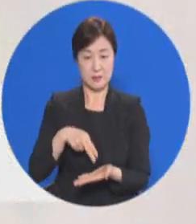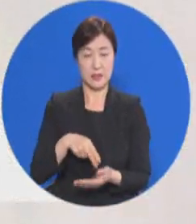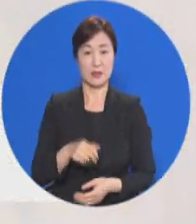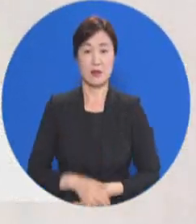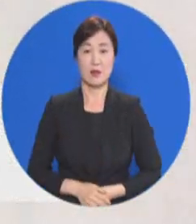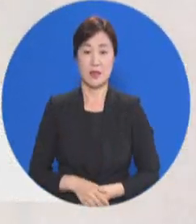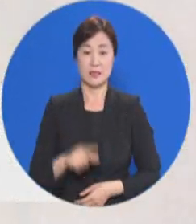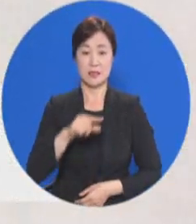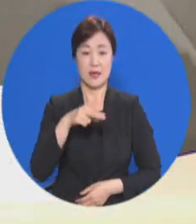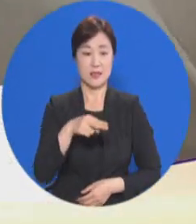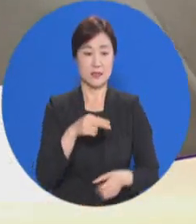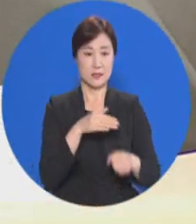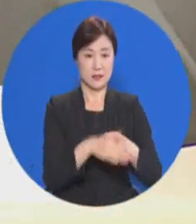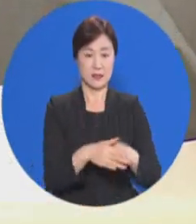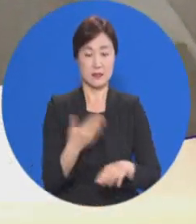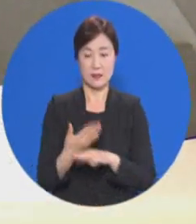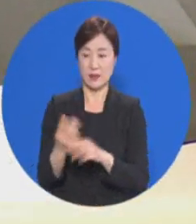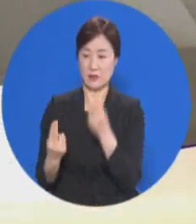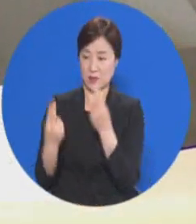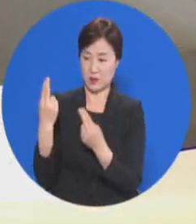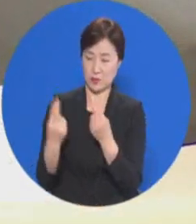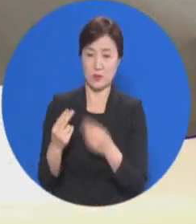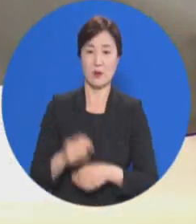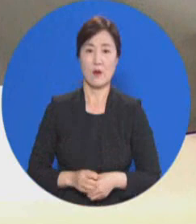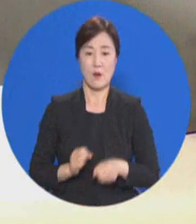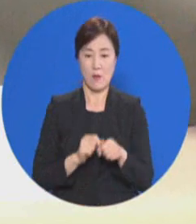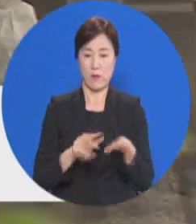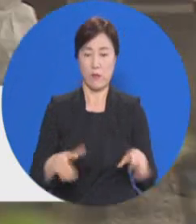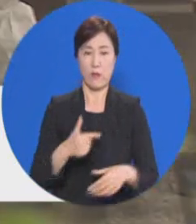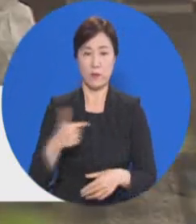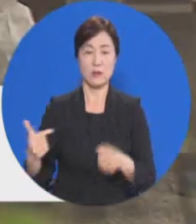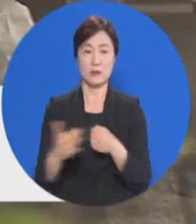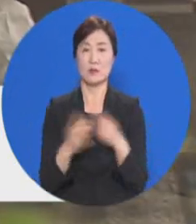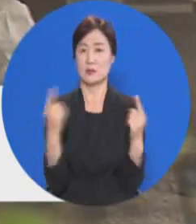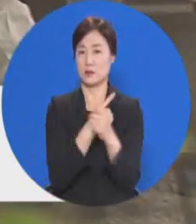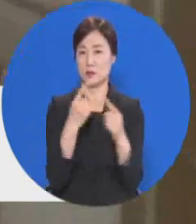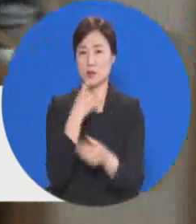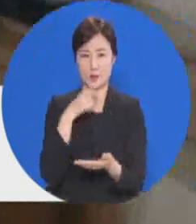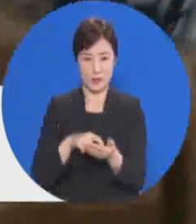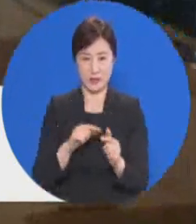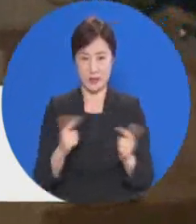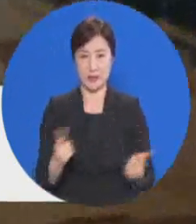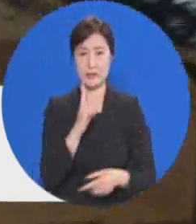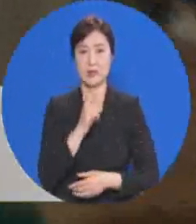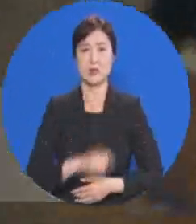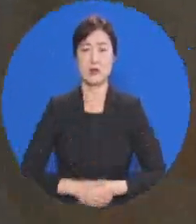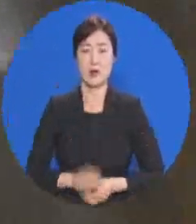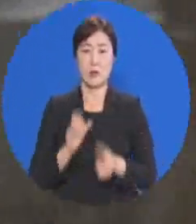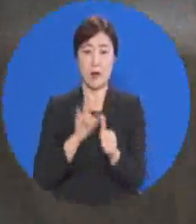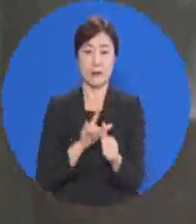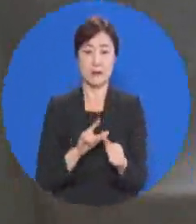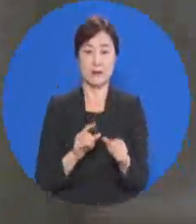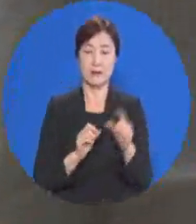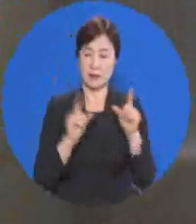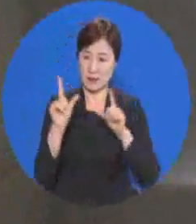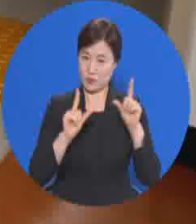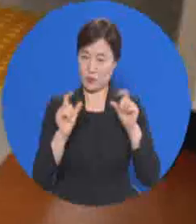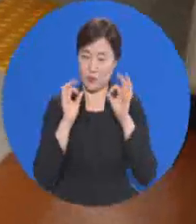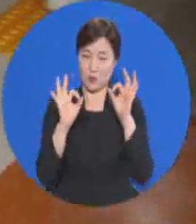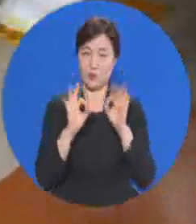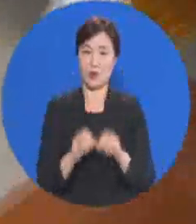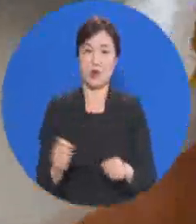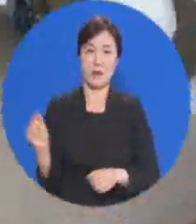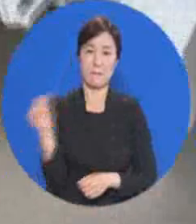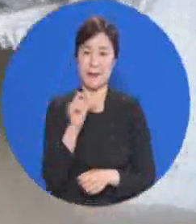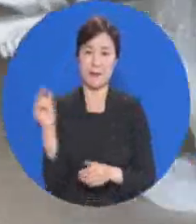바이러스보다 세포에서 증식되는 속도가 빨라 치료가 더욱 어렵다는 소견이 나옵니다. 확진자들의 상태가 빠르게 나빠지는